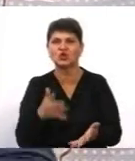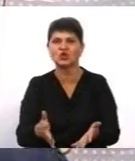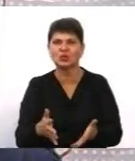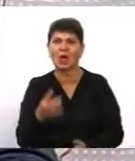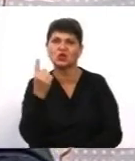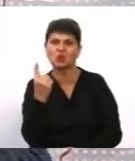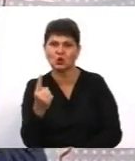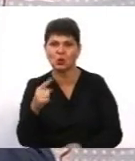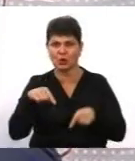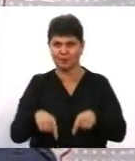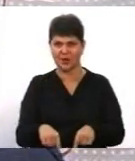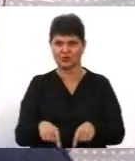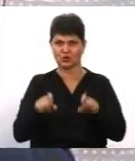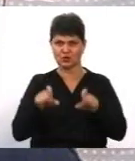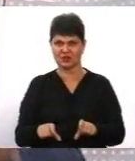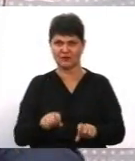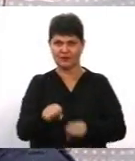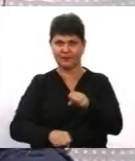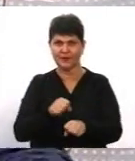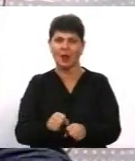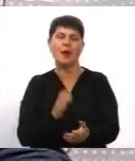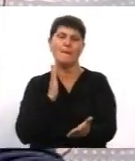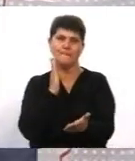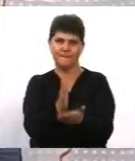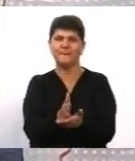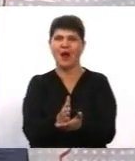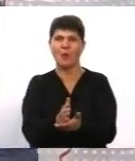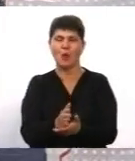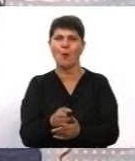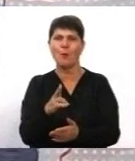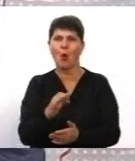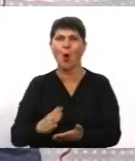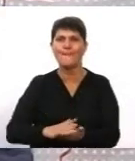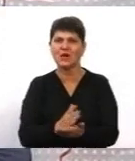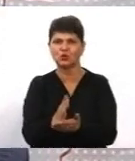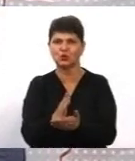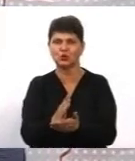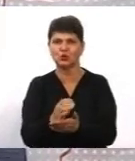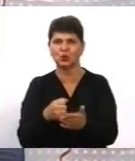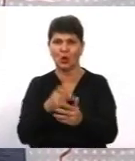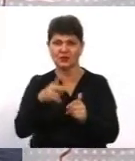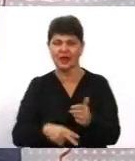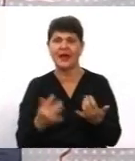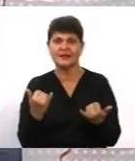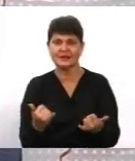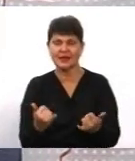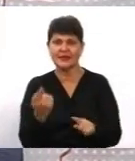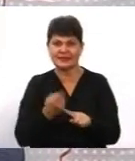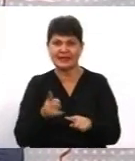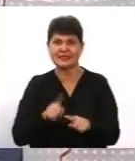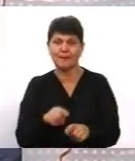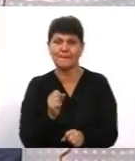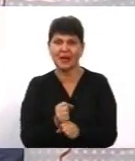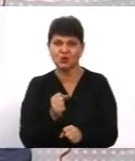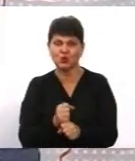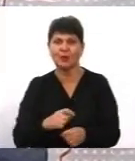сів і по суцільному маршруту проїхав до точки призначення. Зараз ми от над цим працюємо, і це, знову ж